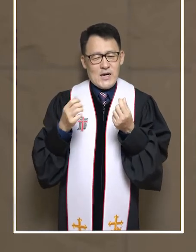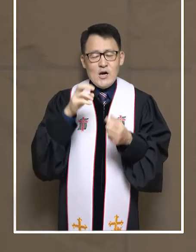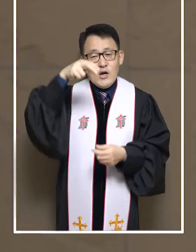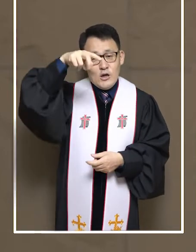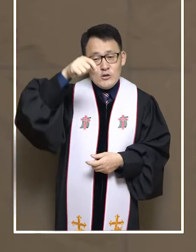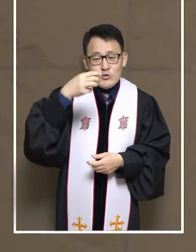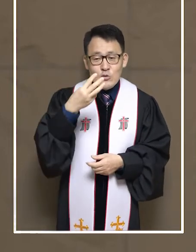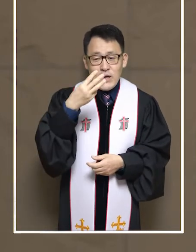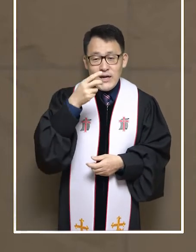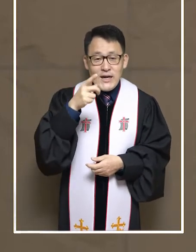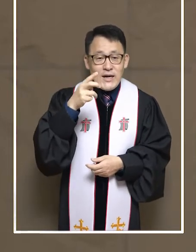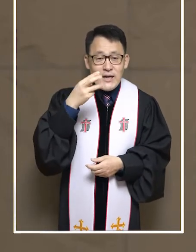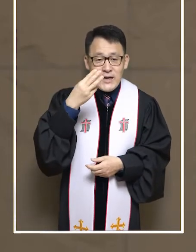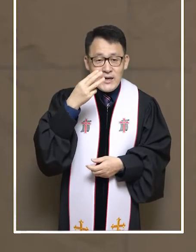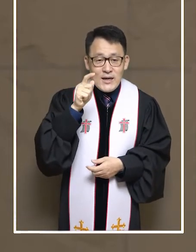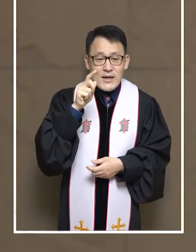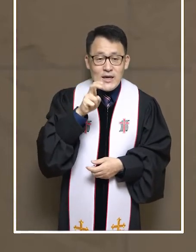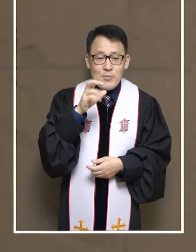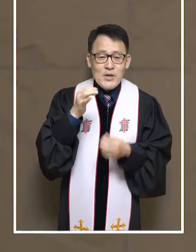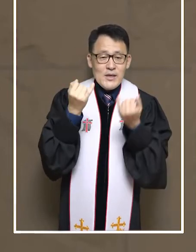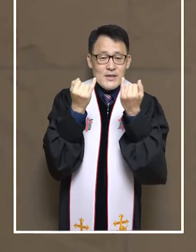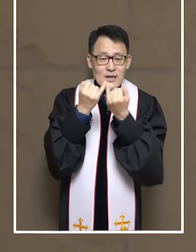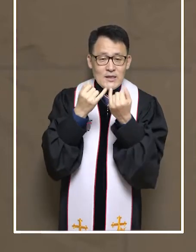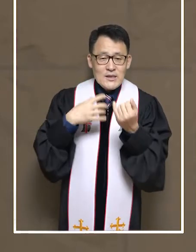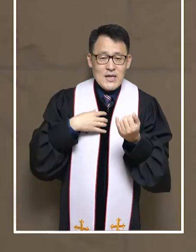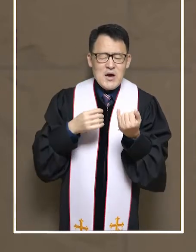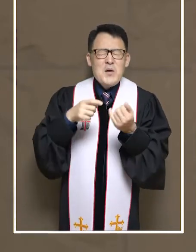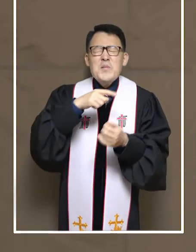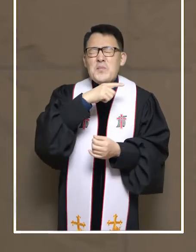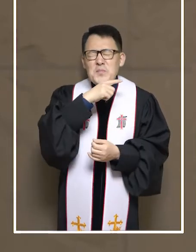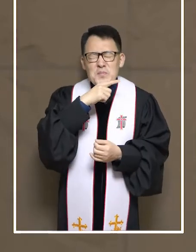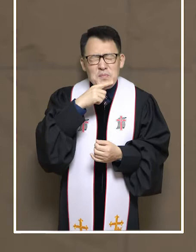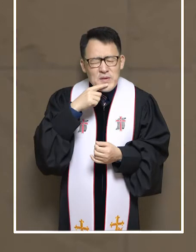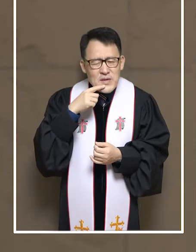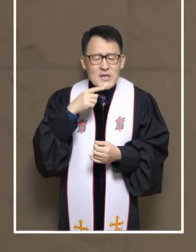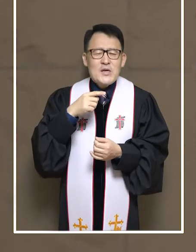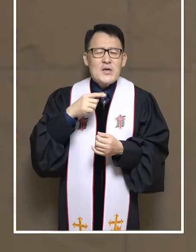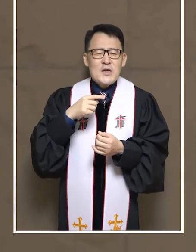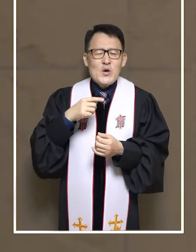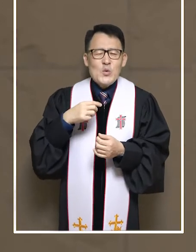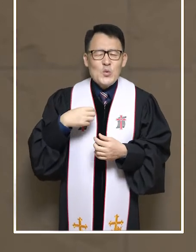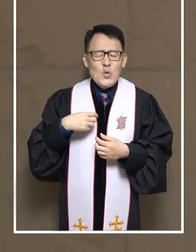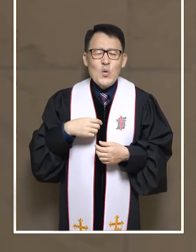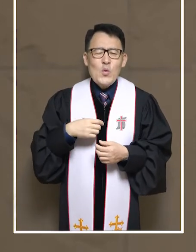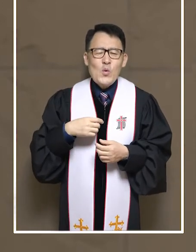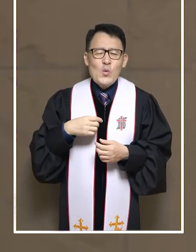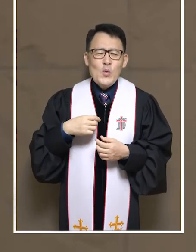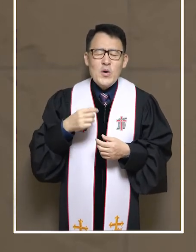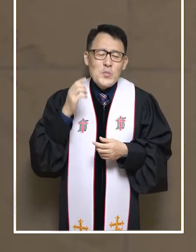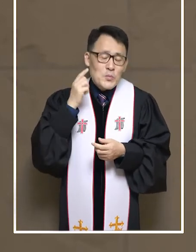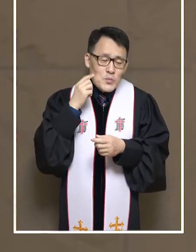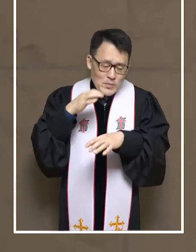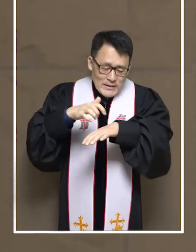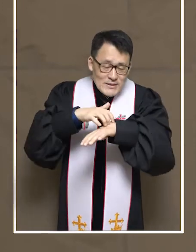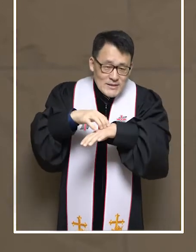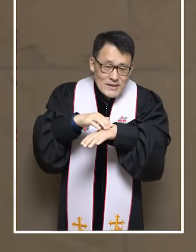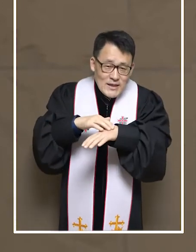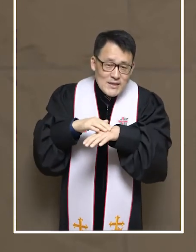것이다. 술람미 여인처럼 나는 비록 검지만 아름다워요